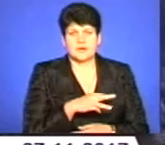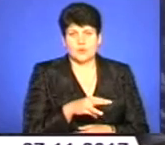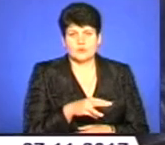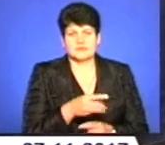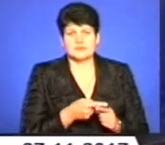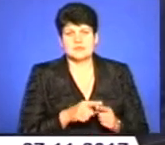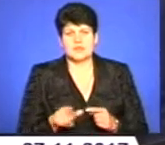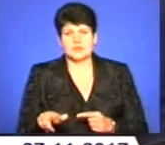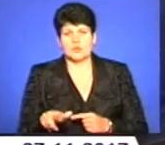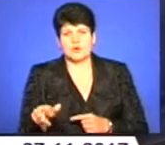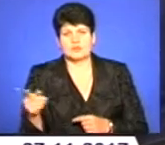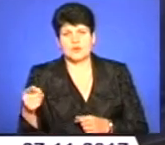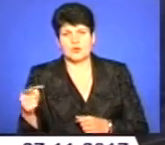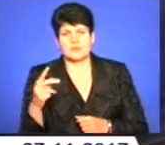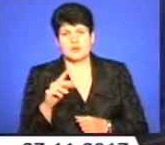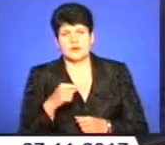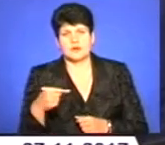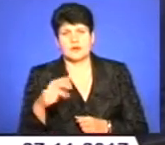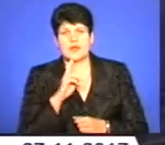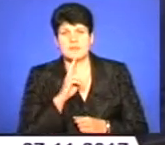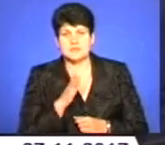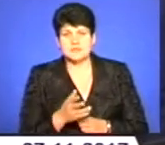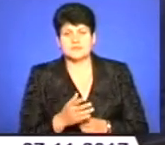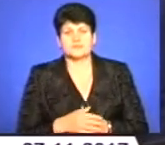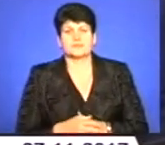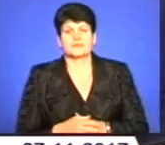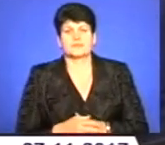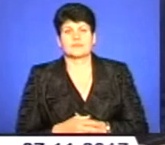дорога Тернопіль Кременець. Якщо ми говоримо